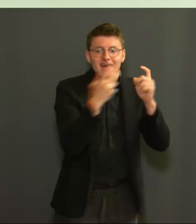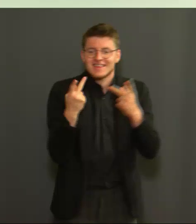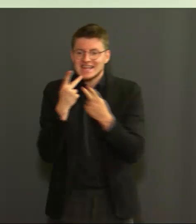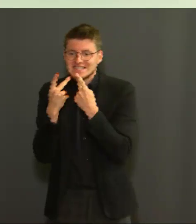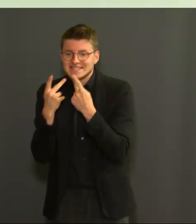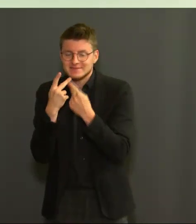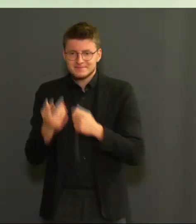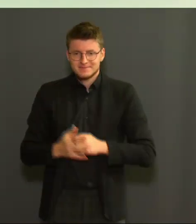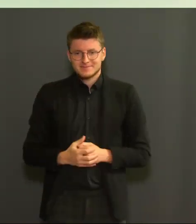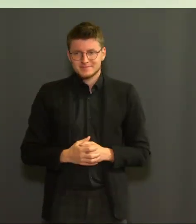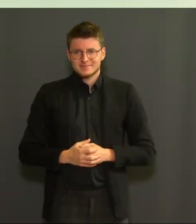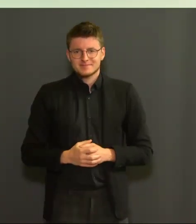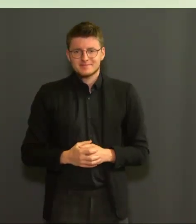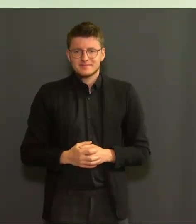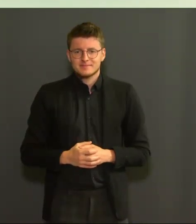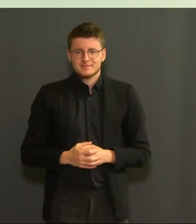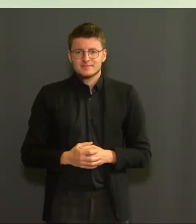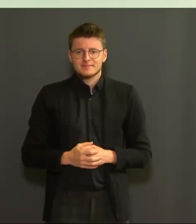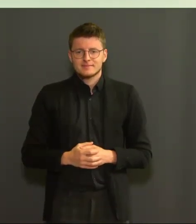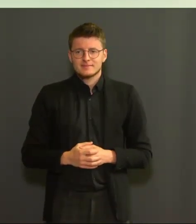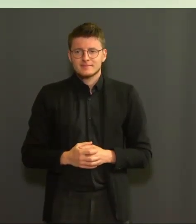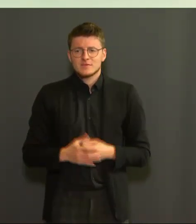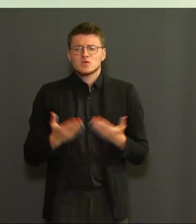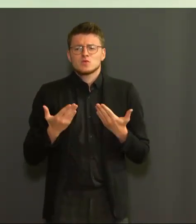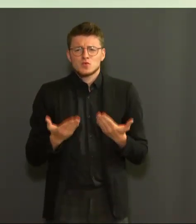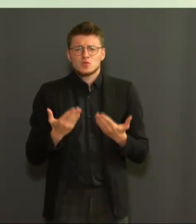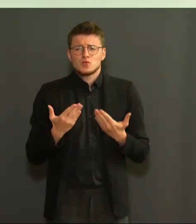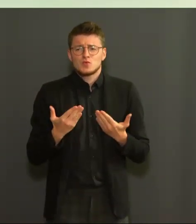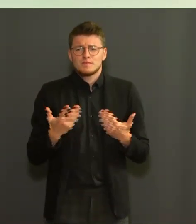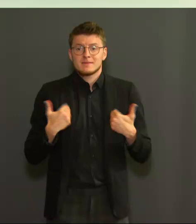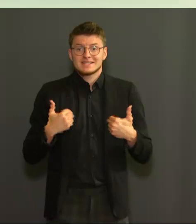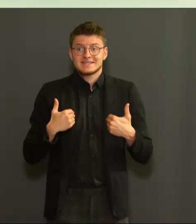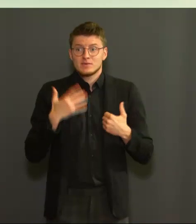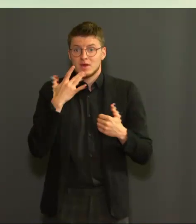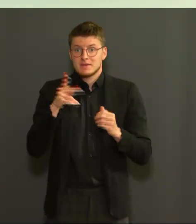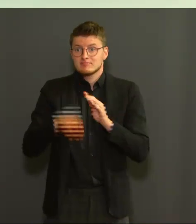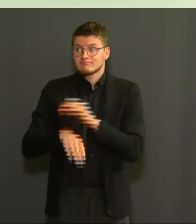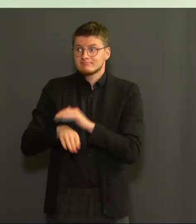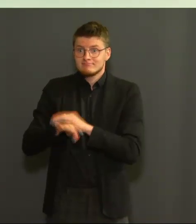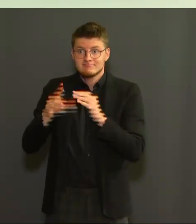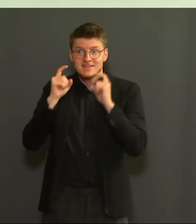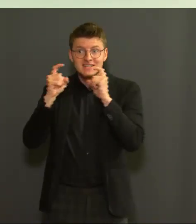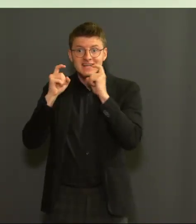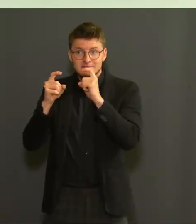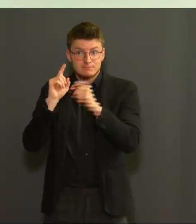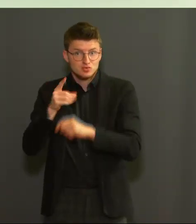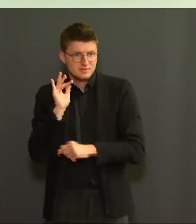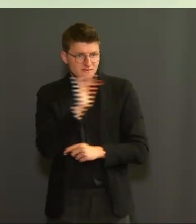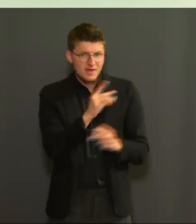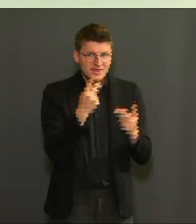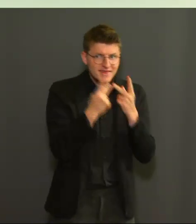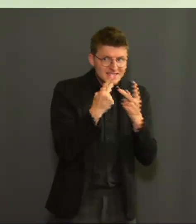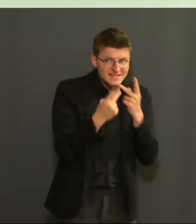Het toenemend aantal testen bij reizigers maakt de interpretatie van de trends moeilijker.